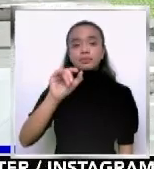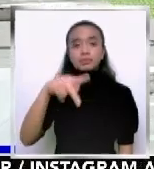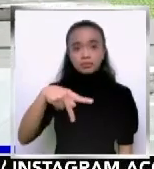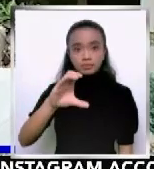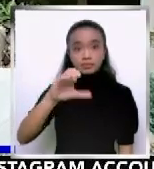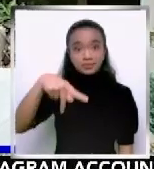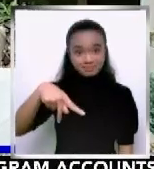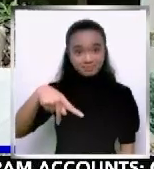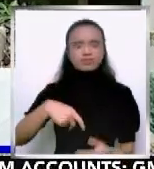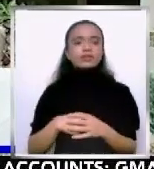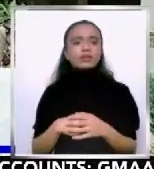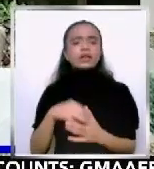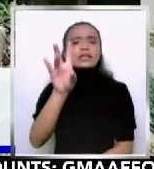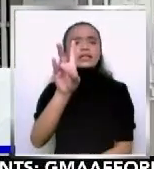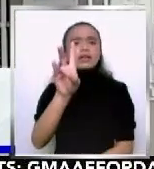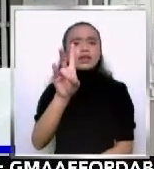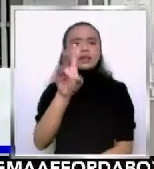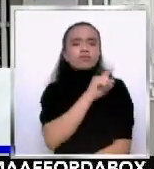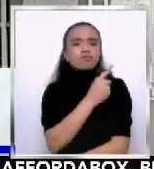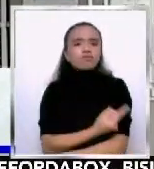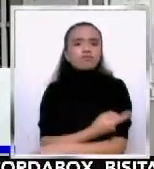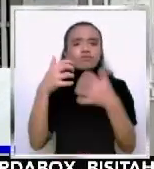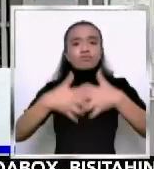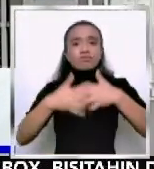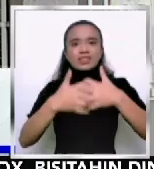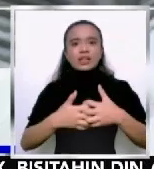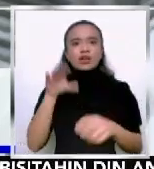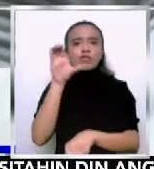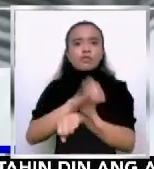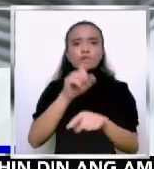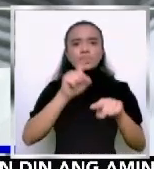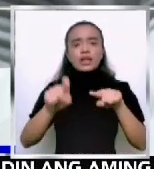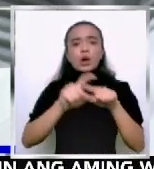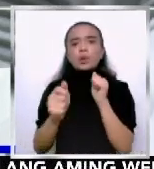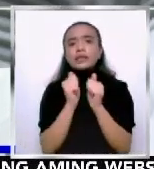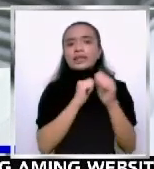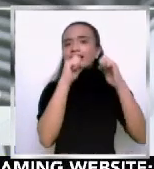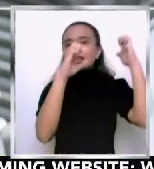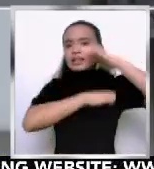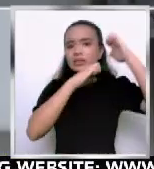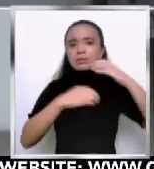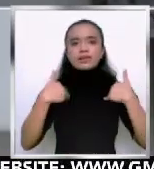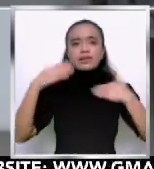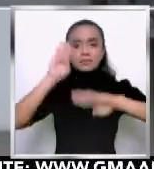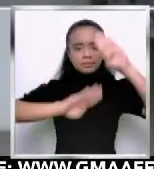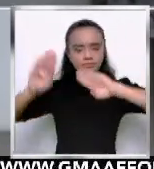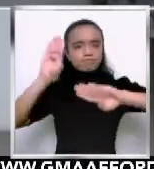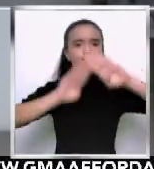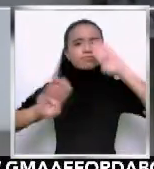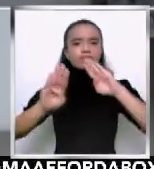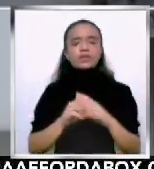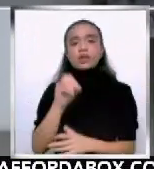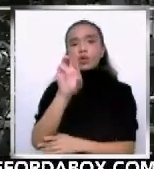7 planta ang nagkaroon ng force outage o hindi inaasahang nagkaaberya. 3 naman ang may derated capacity o mas mababa ang